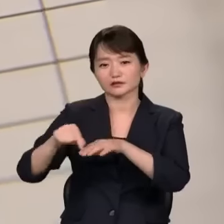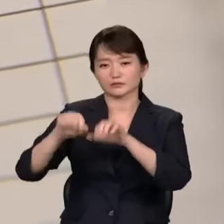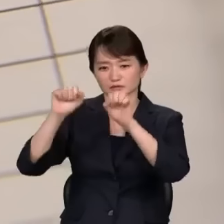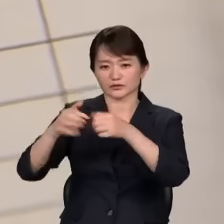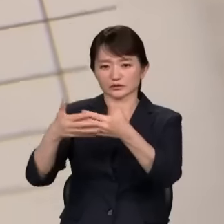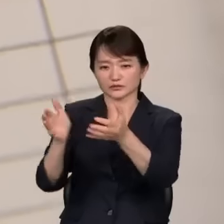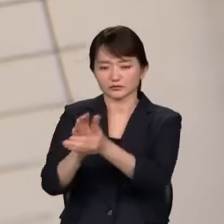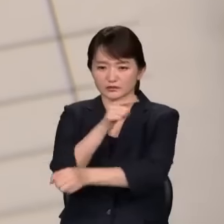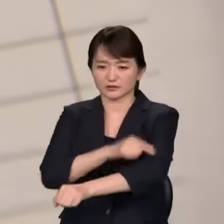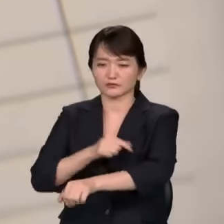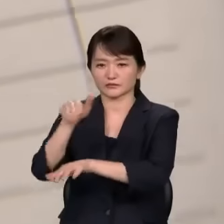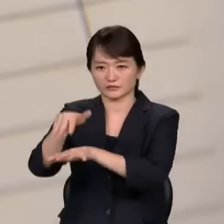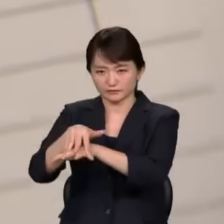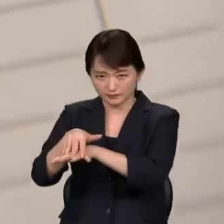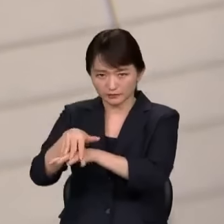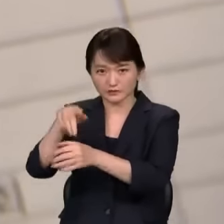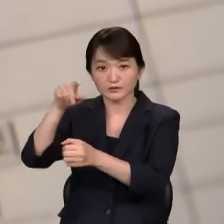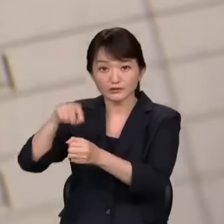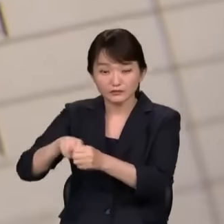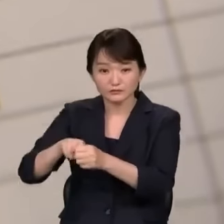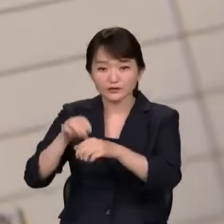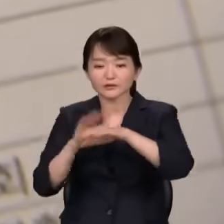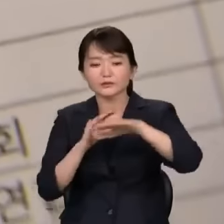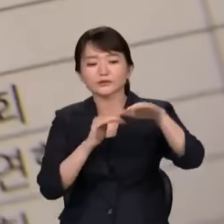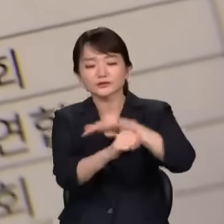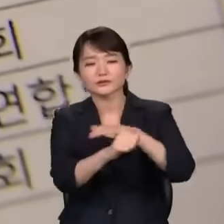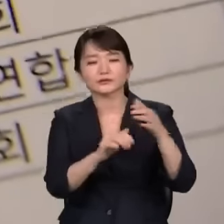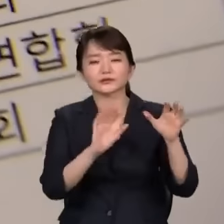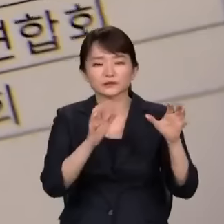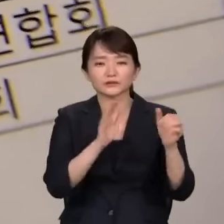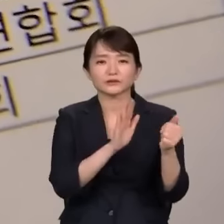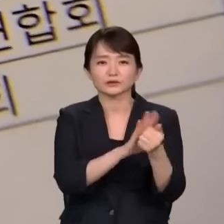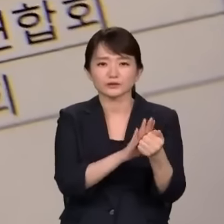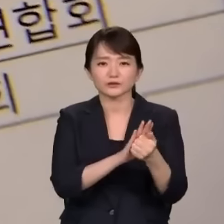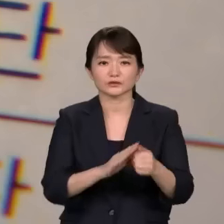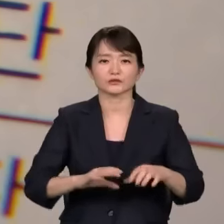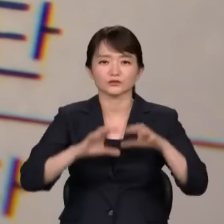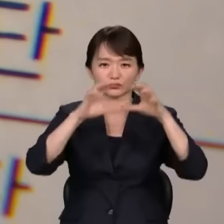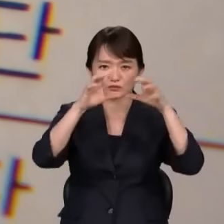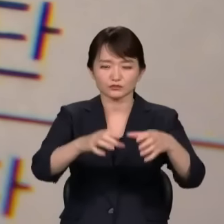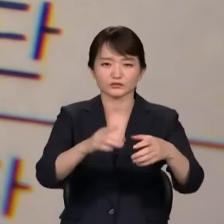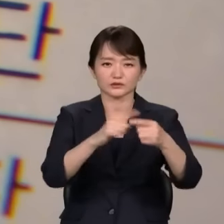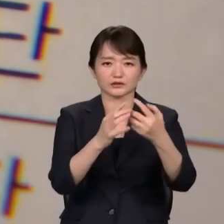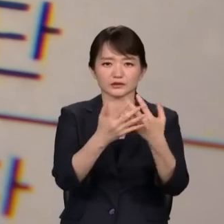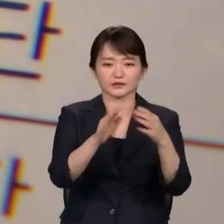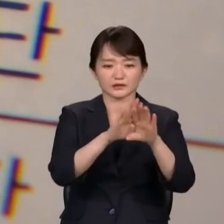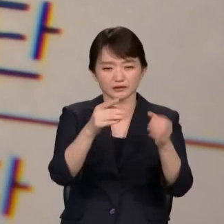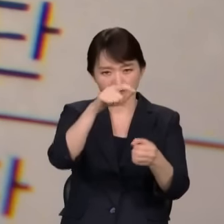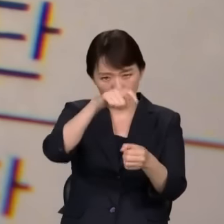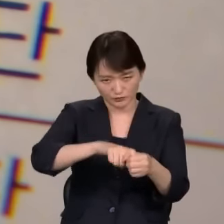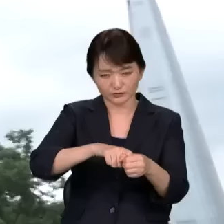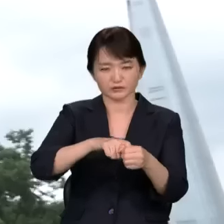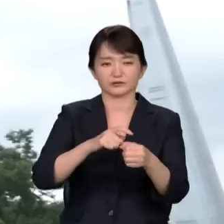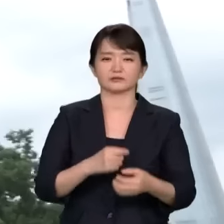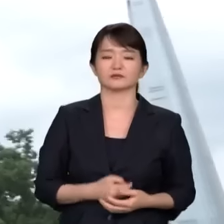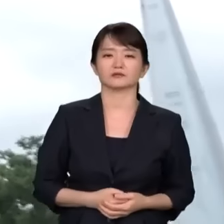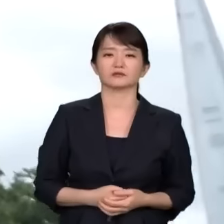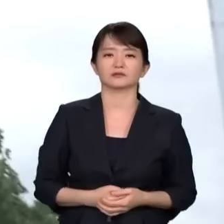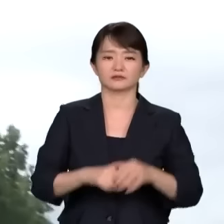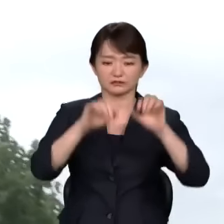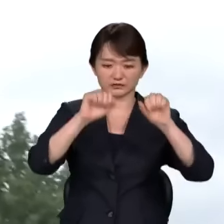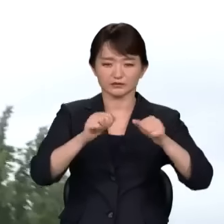임직원 등으로 구성됐고 그 목적은 선수단 격려, 국제대회 개최 노하우 등을 배우기 위해서란 게 체육회의 설명입니다.